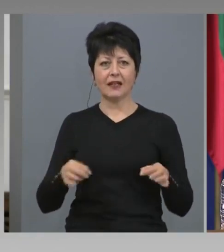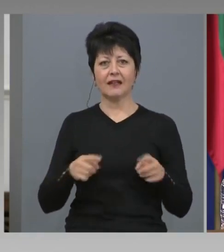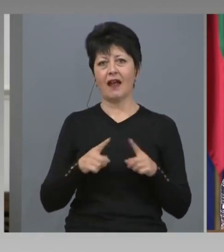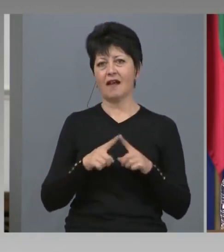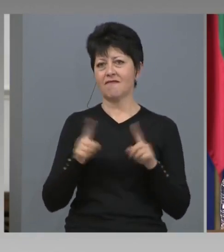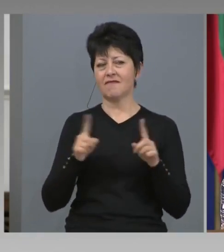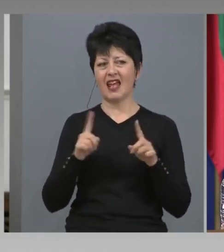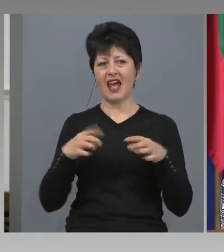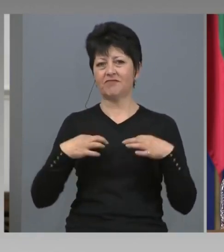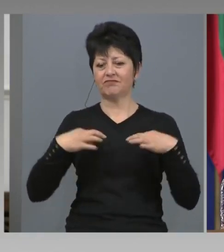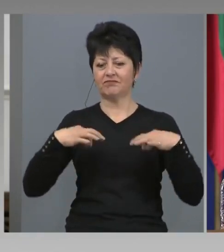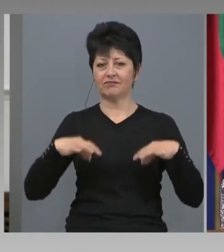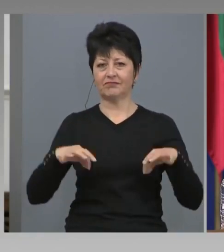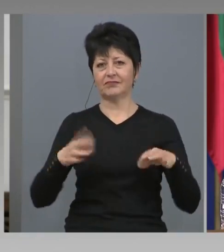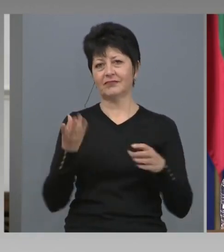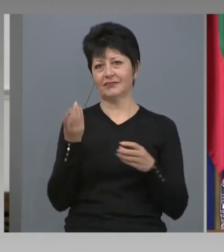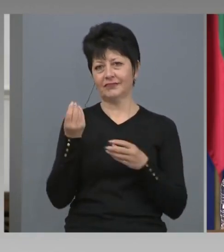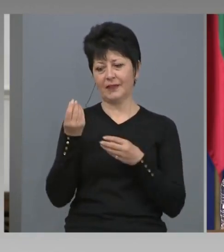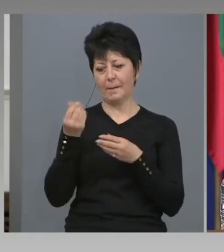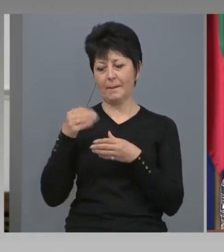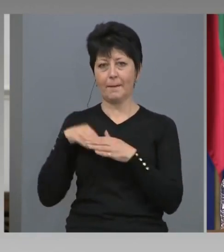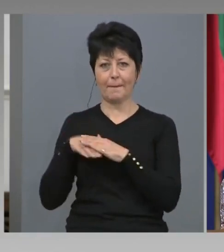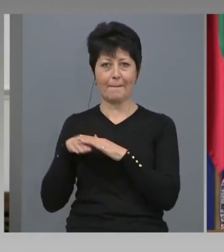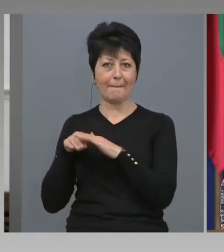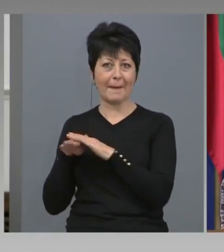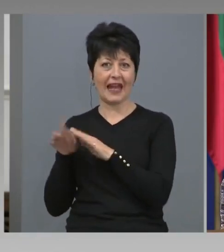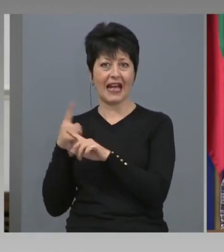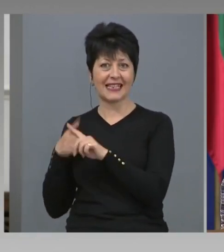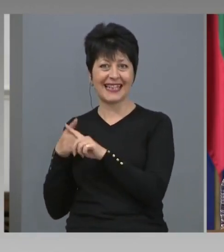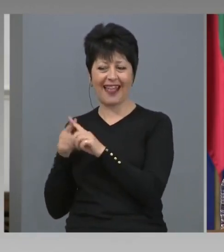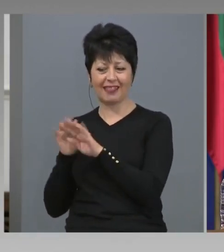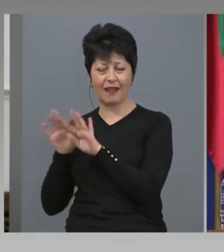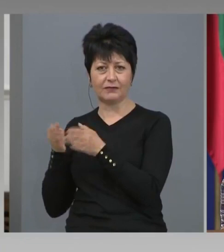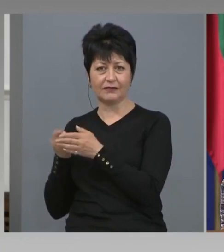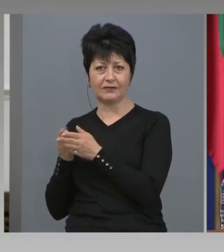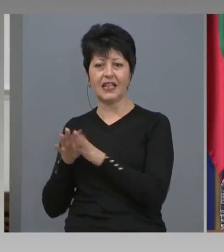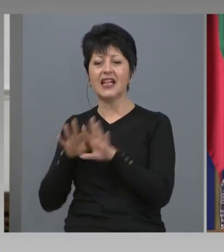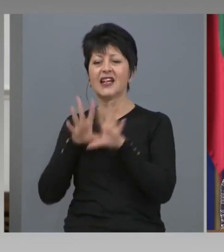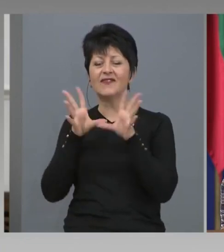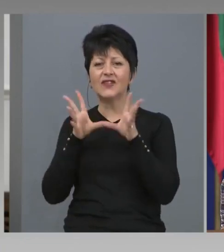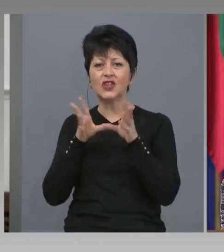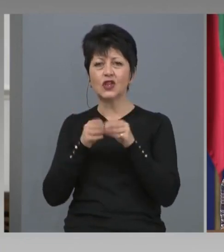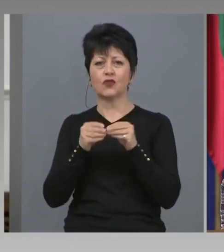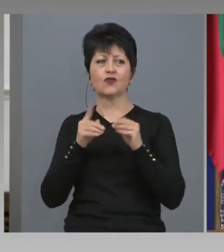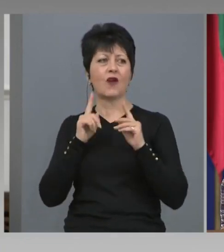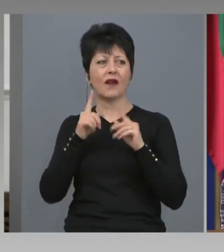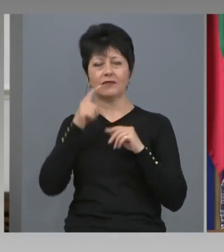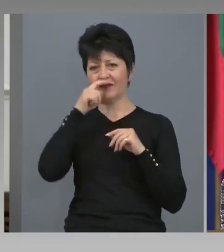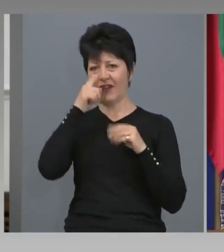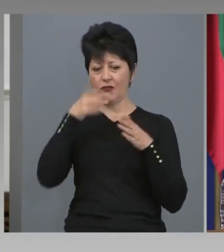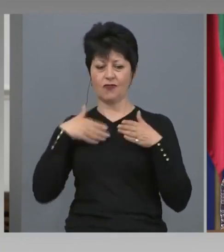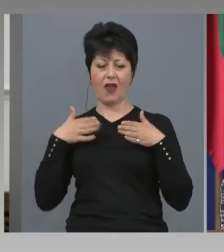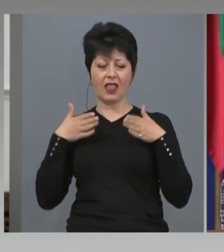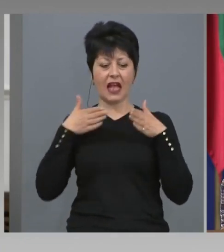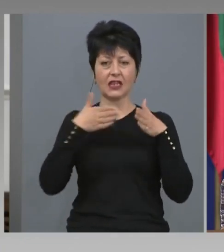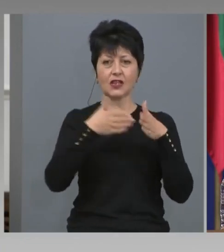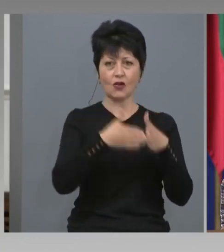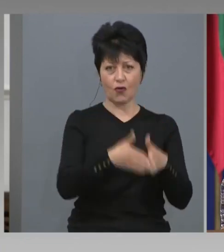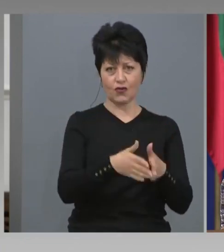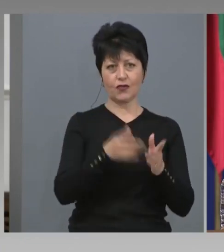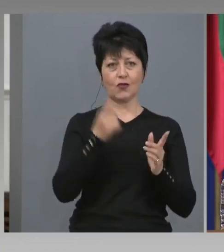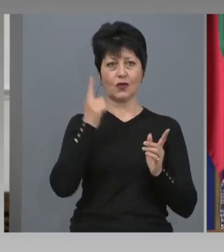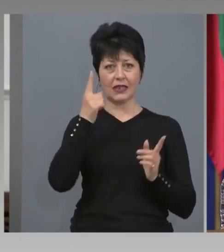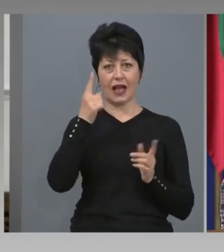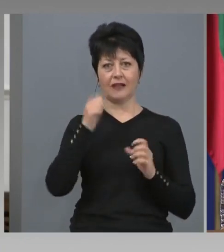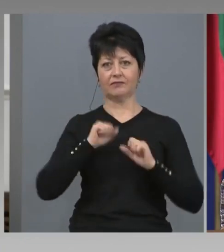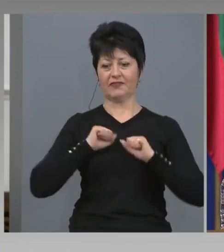хазната. Или пренебрежимо малко. Всичките са насочени към физическото и психическо здраве на хората.